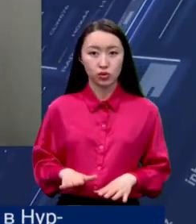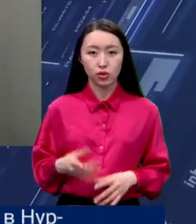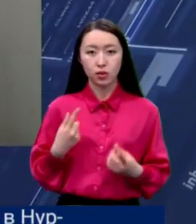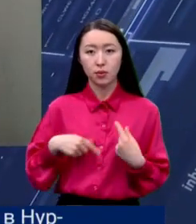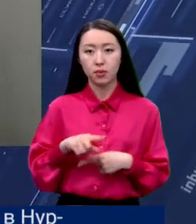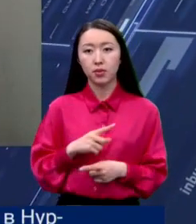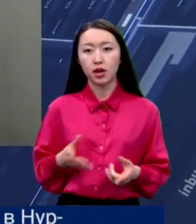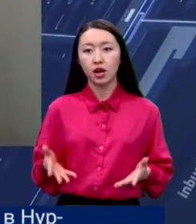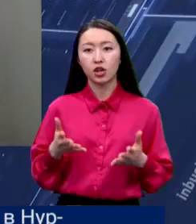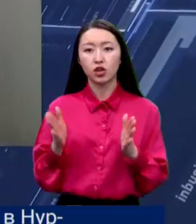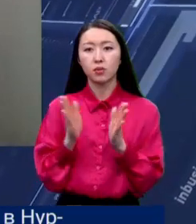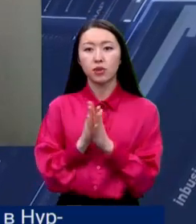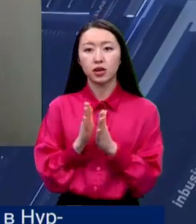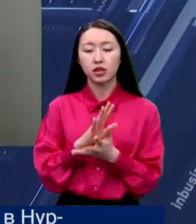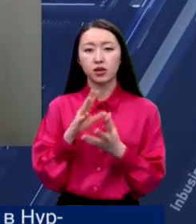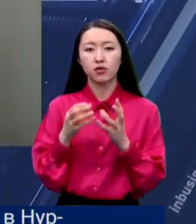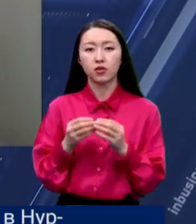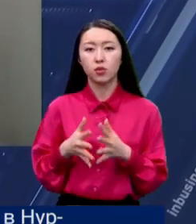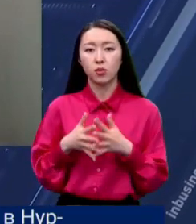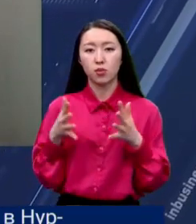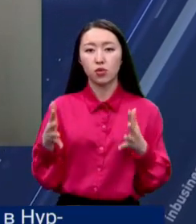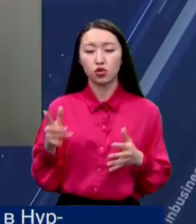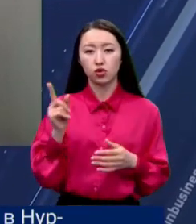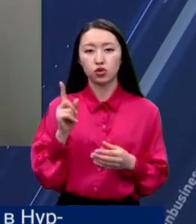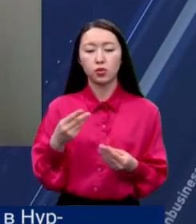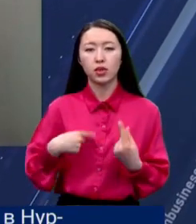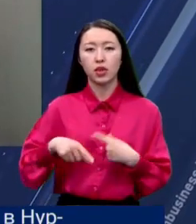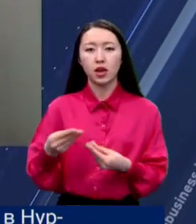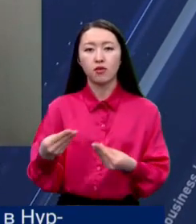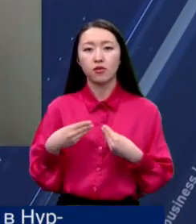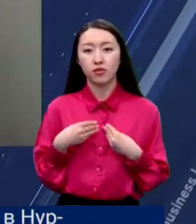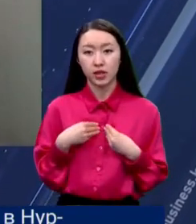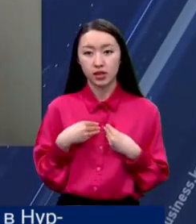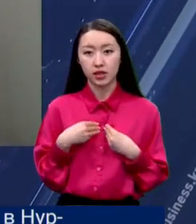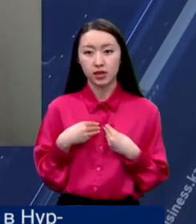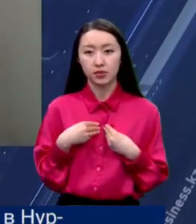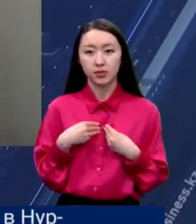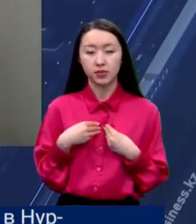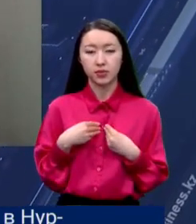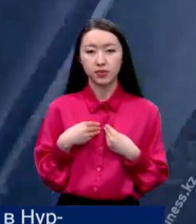конечно, просили вообще-то больше, чтобы нам выделили.